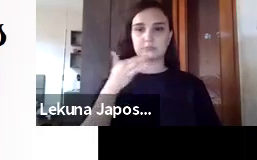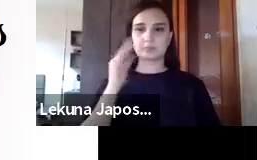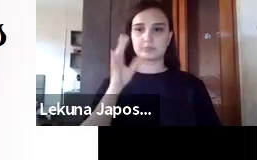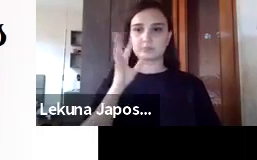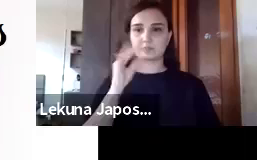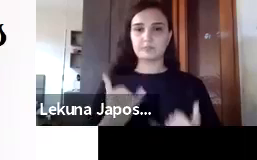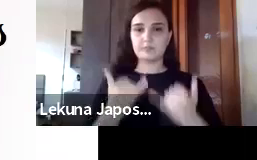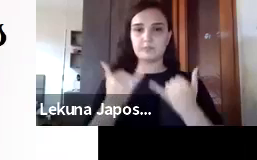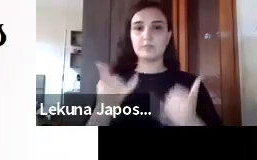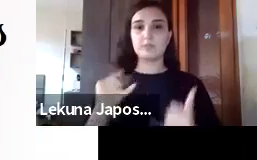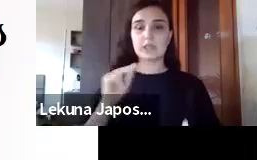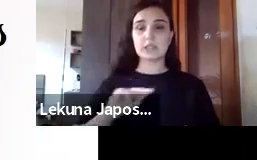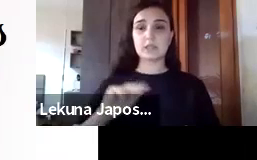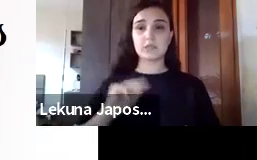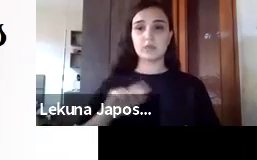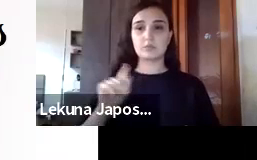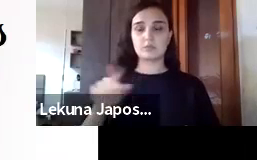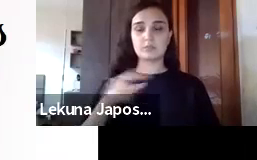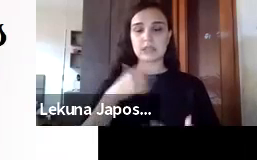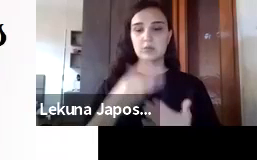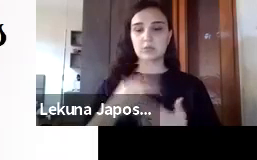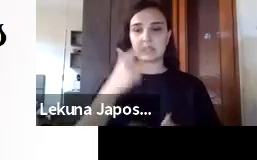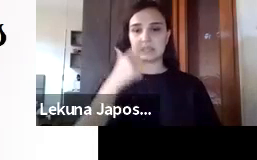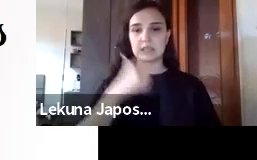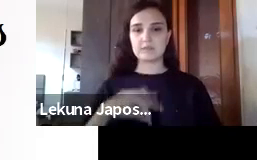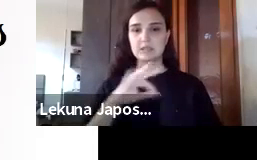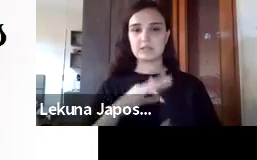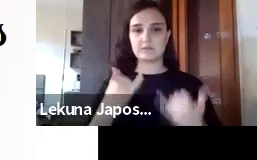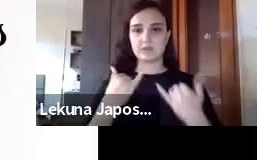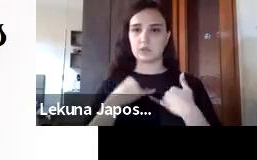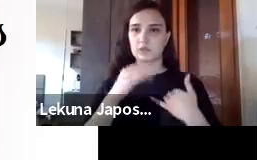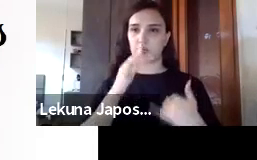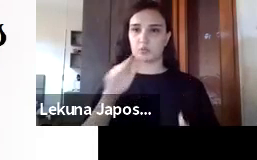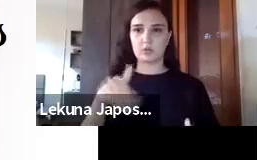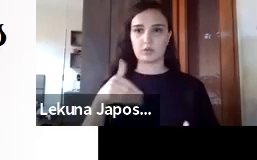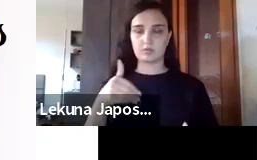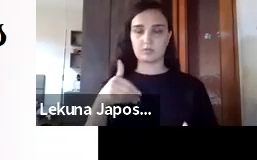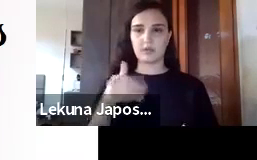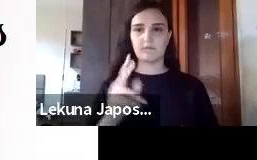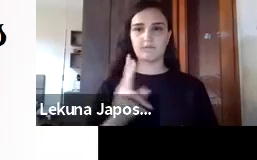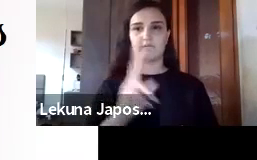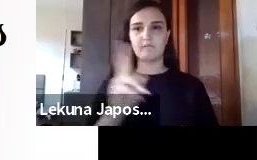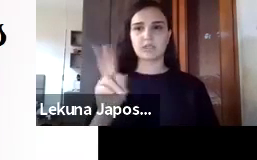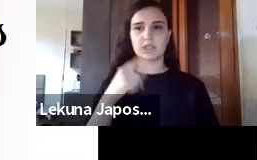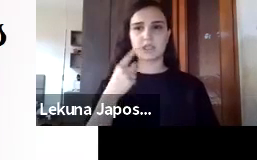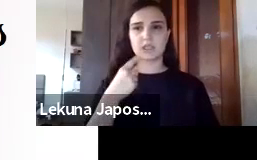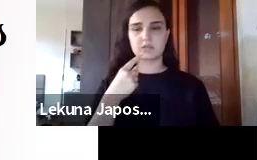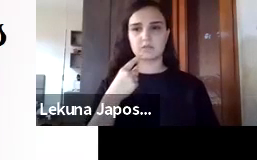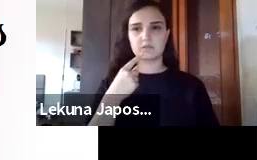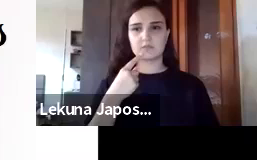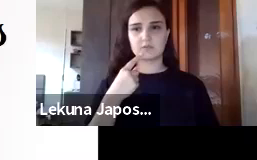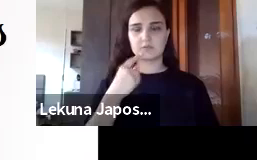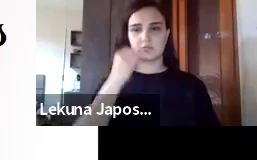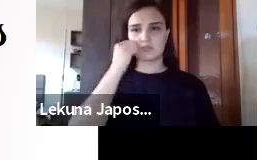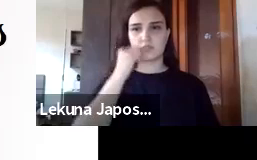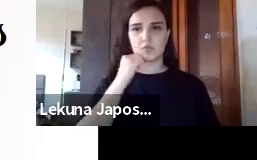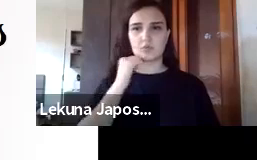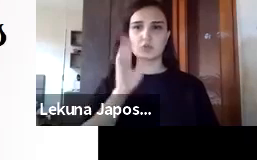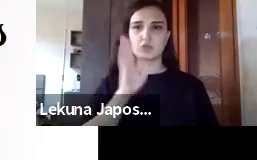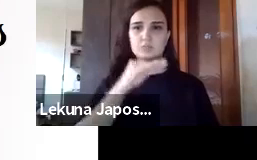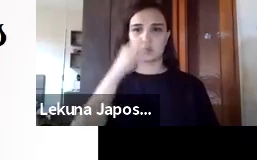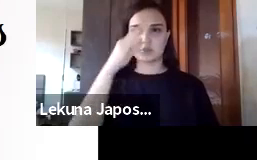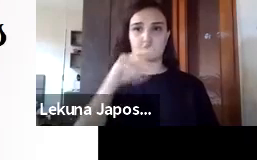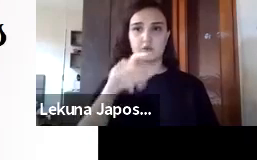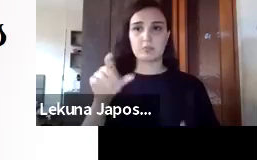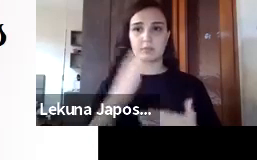დამეთმო სამსახურისთვის, რომ მე საკუთარი თავისთვის დრო არ მრჩებოდა. ვიღაცა იტყვის, რომ მოხუცი მშობლები ყავს